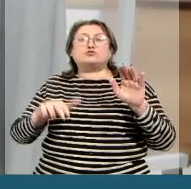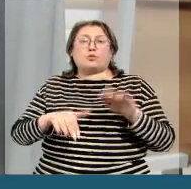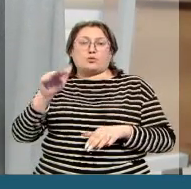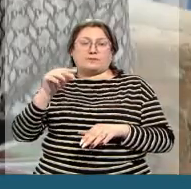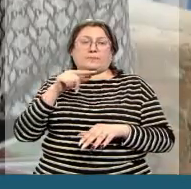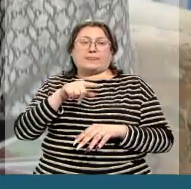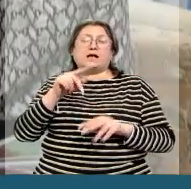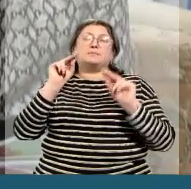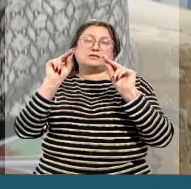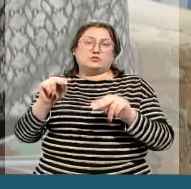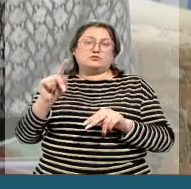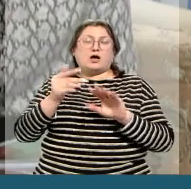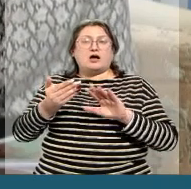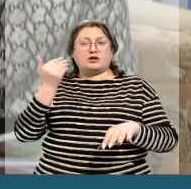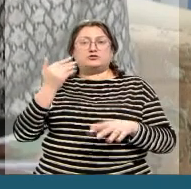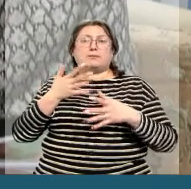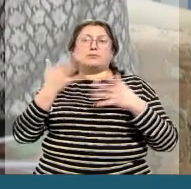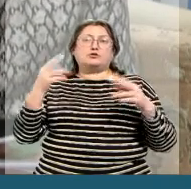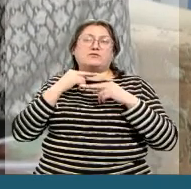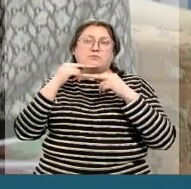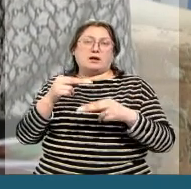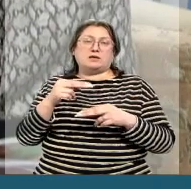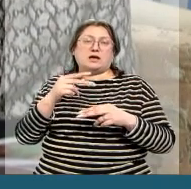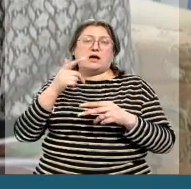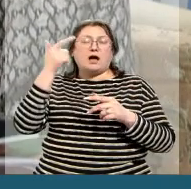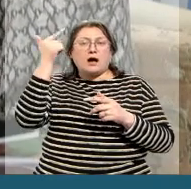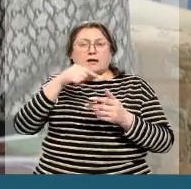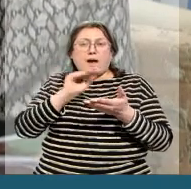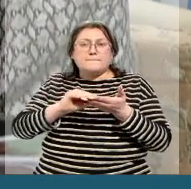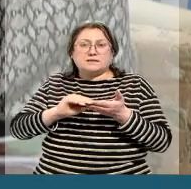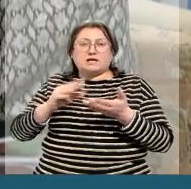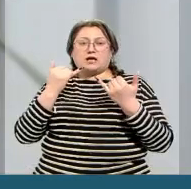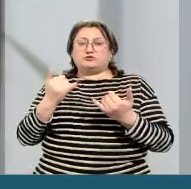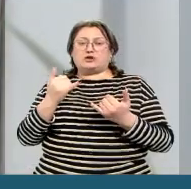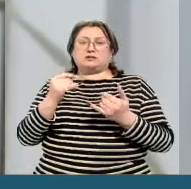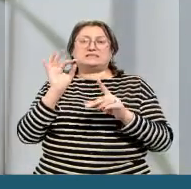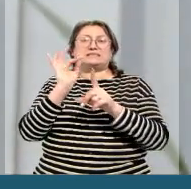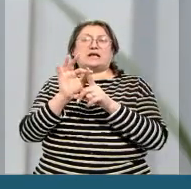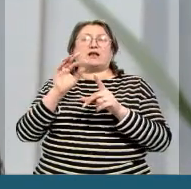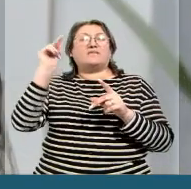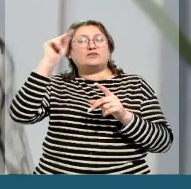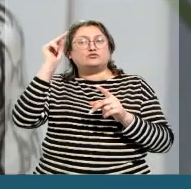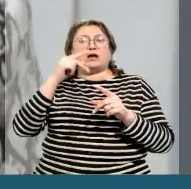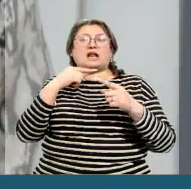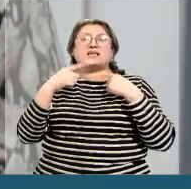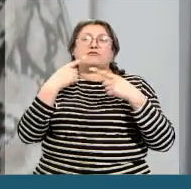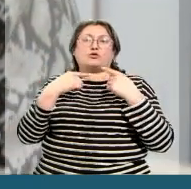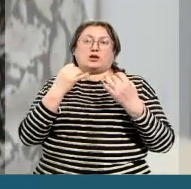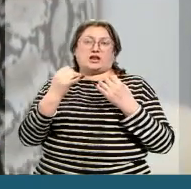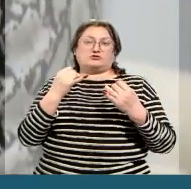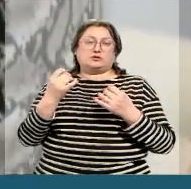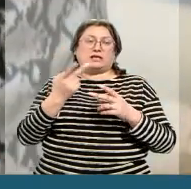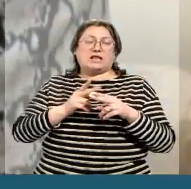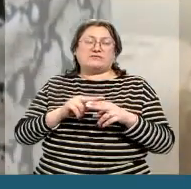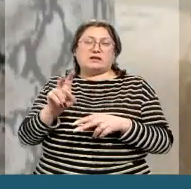скамьи. Она признается, что раньше большое внимание уделяла грамматике. Сейчас ставит цель выучить разговорную речь. Для этого